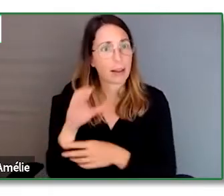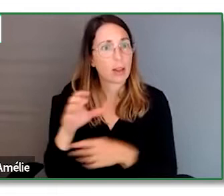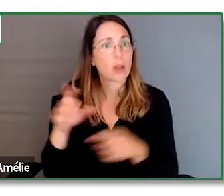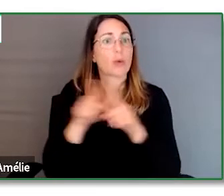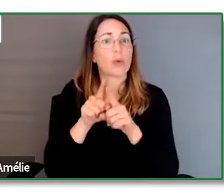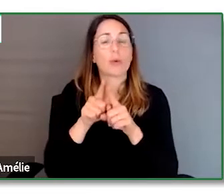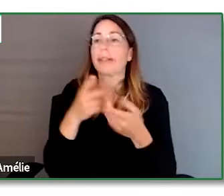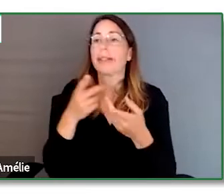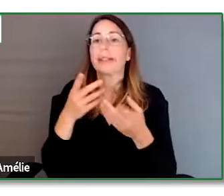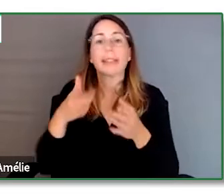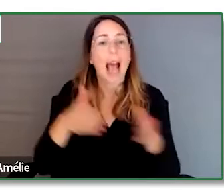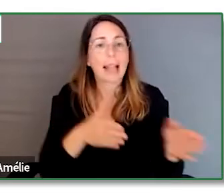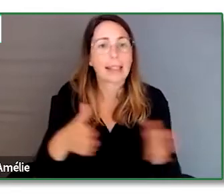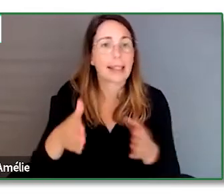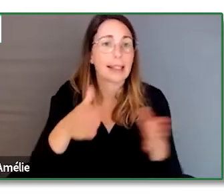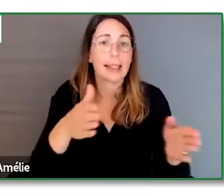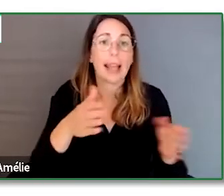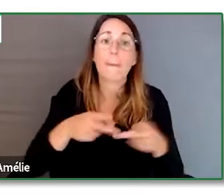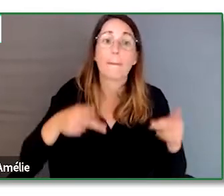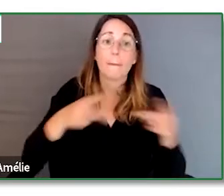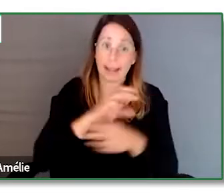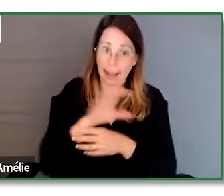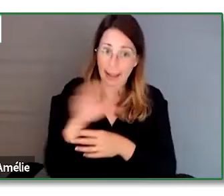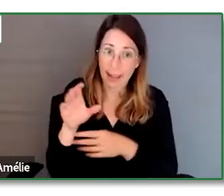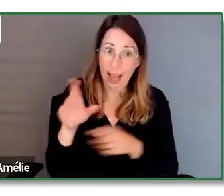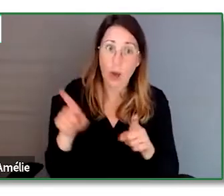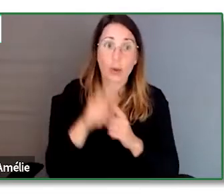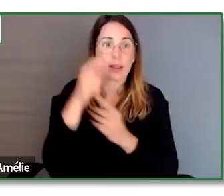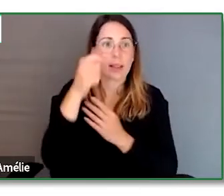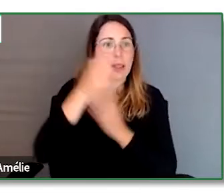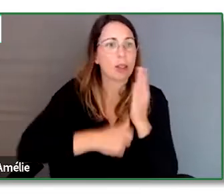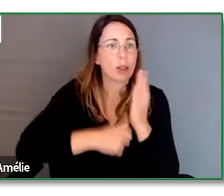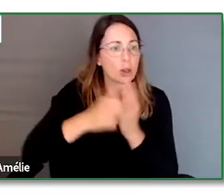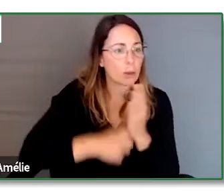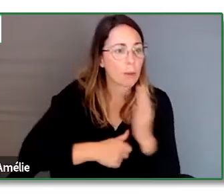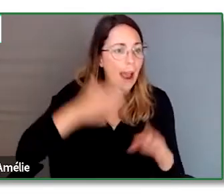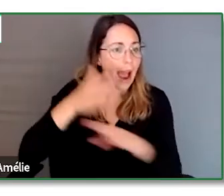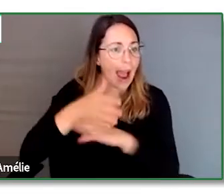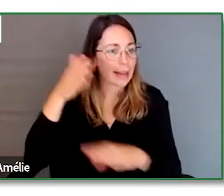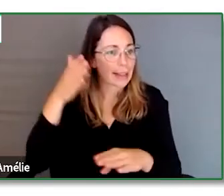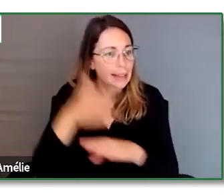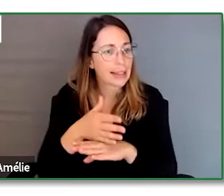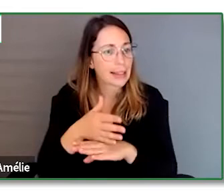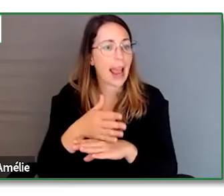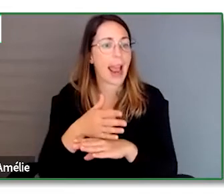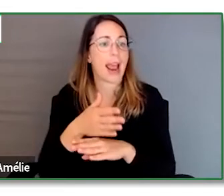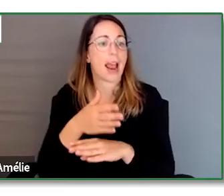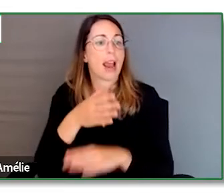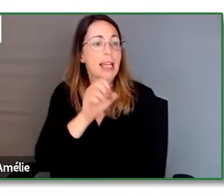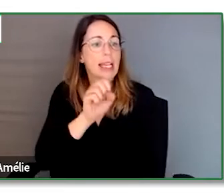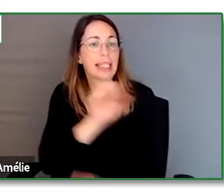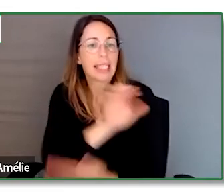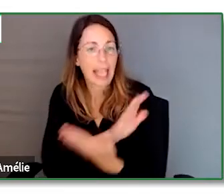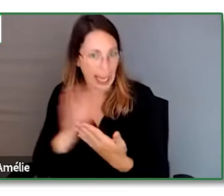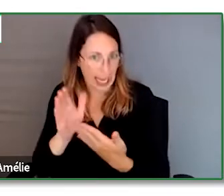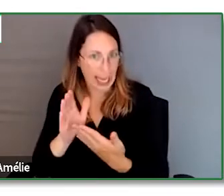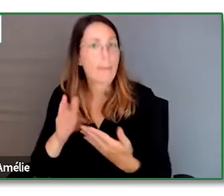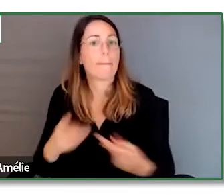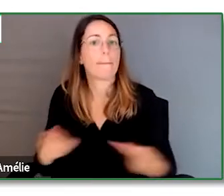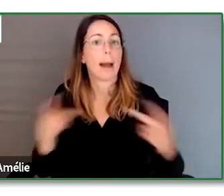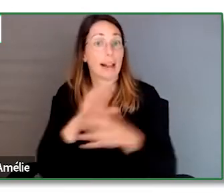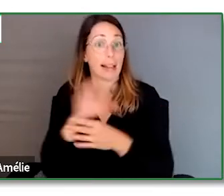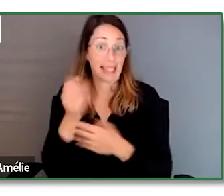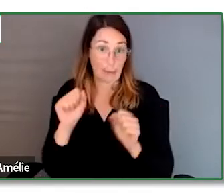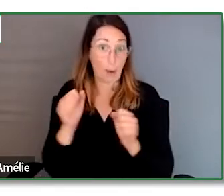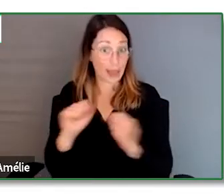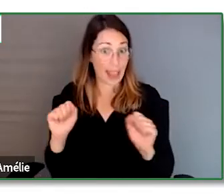documents de la série Accès de Parc Canada qui sont disponibles pour nous et qui permettent de rendre plus accessibles certaines de nos activités et